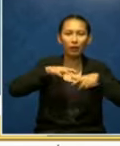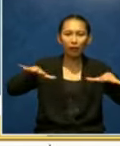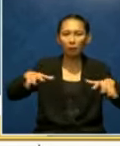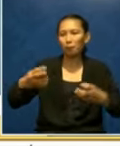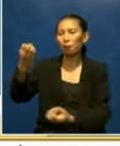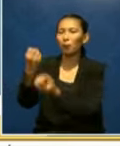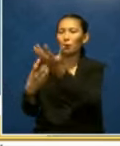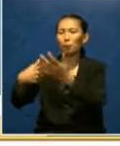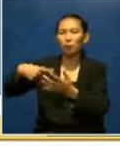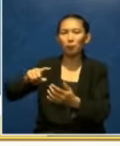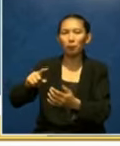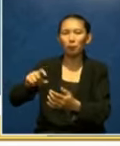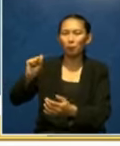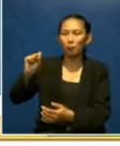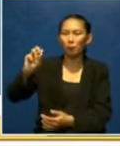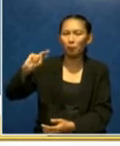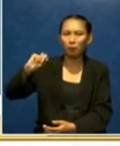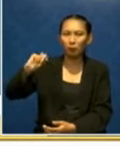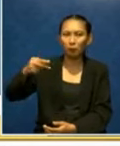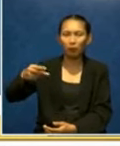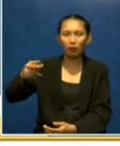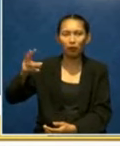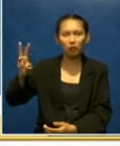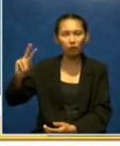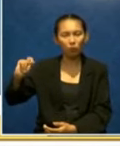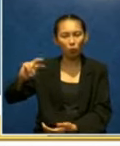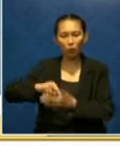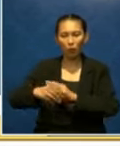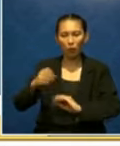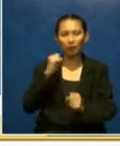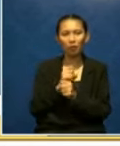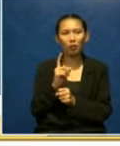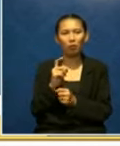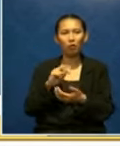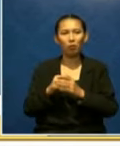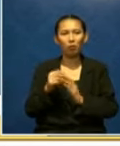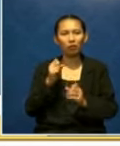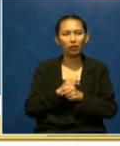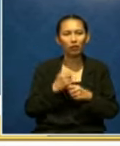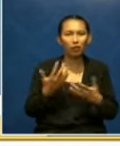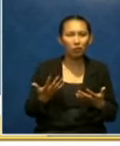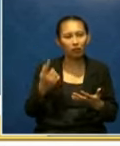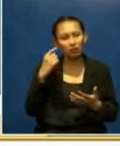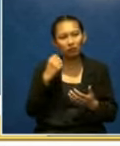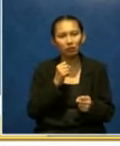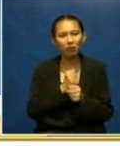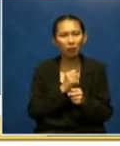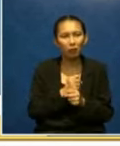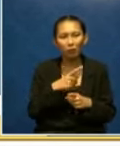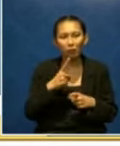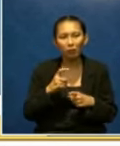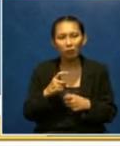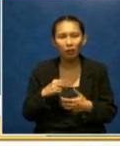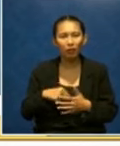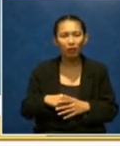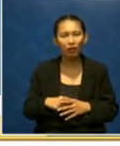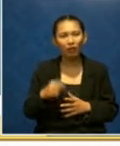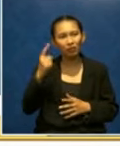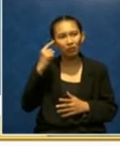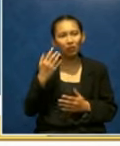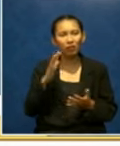สงวไม่สามารถที่จะทำอะไรต่อได้เลยนะคะประชาชนต้องรีบไปถ่คืนมาจะไปจำนองซ้ำก็ไม่ได้นะคะประชาชนก็เลยทำ